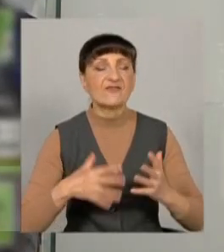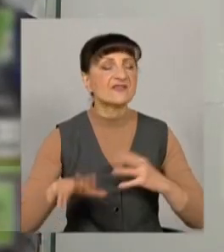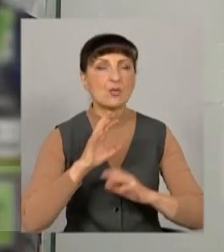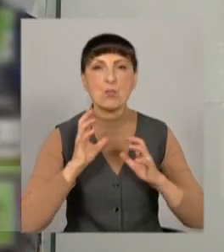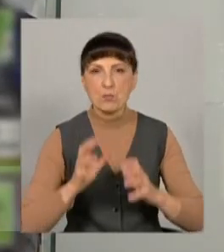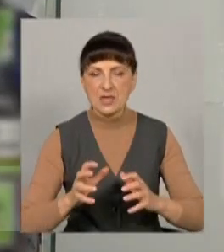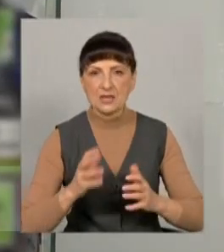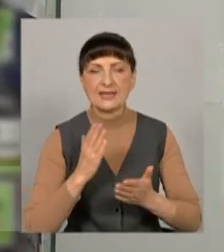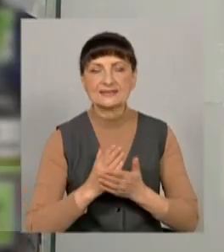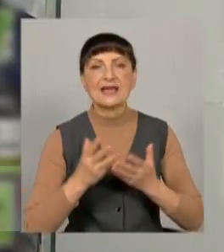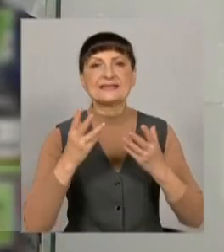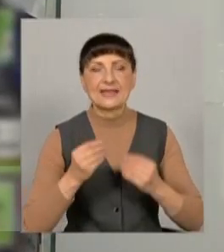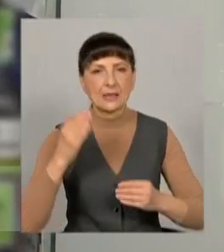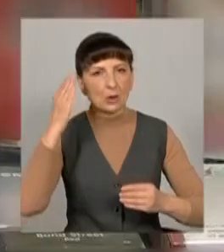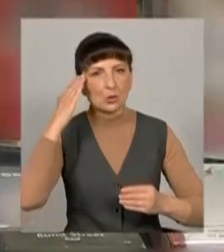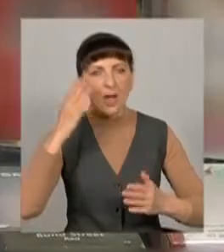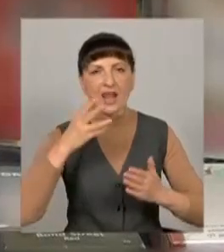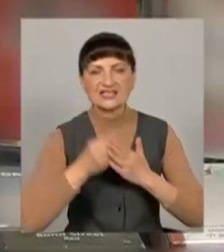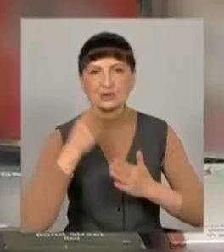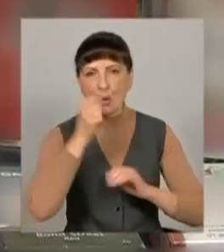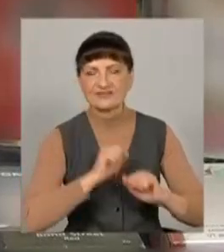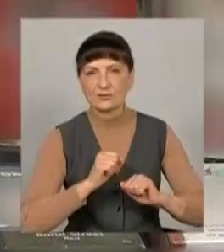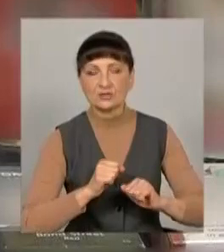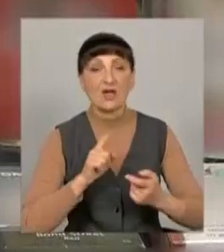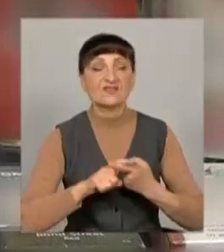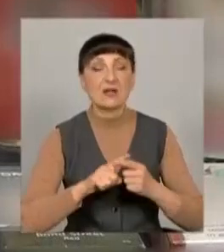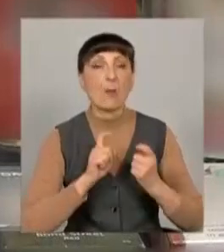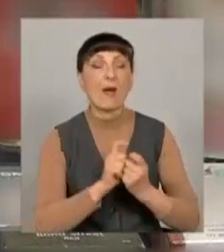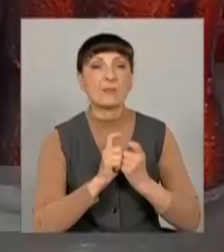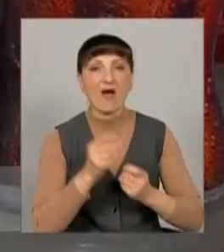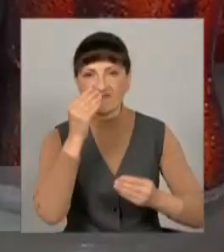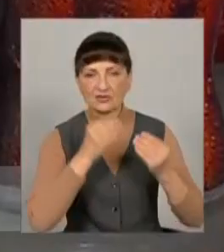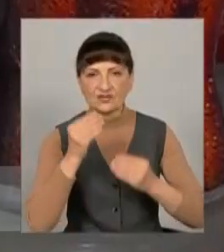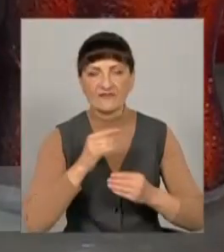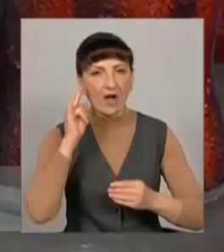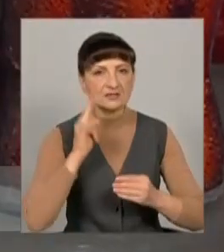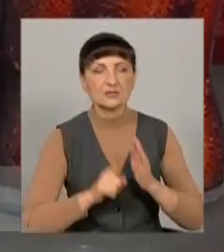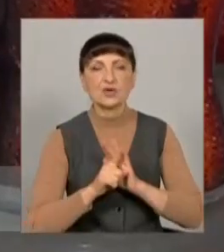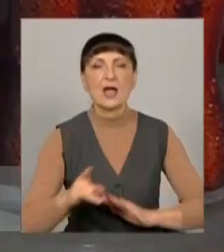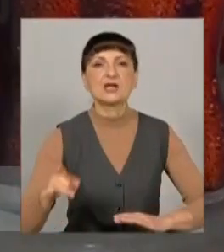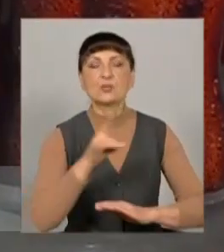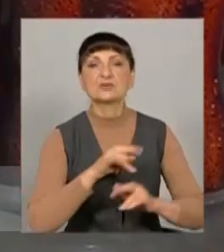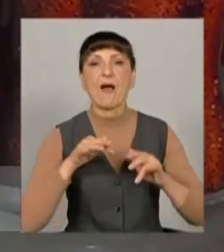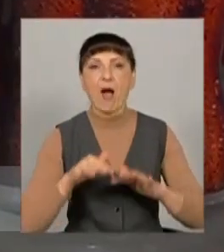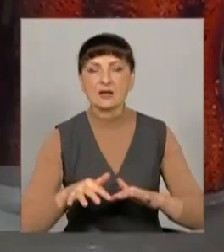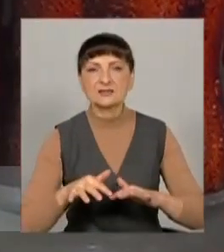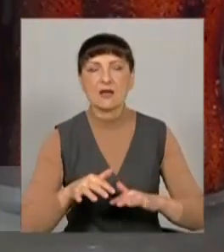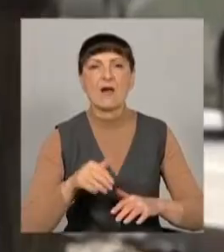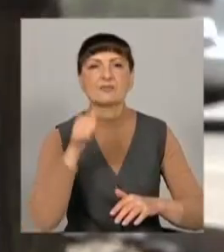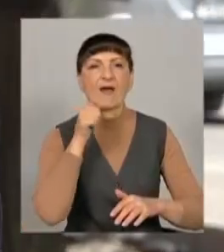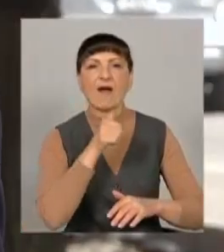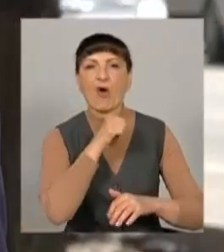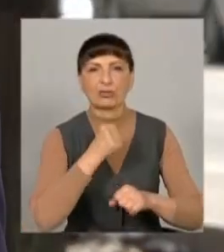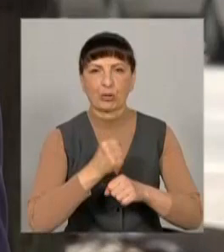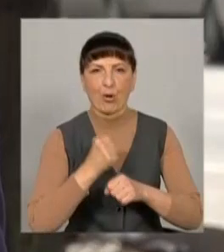мире отмечается День интеллектуальной собственности, а в целях борьбы с фальсификатом в стране запустили республиканскую акцию «Контрафакт». В